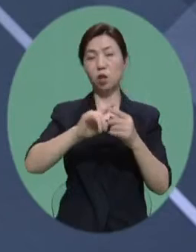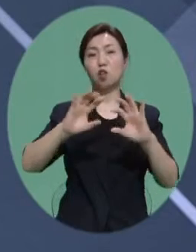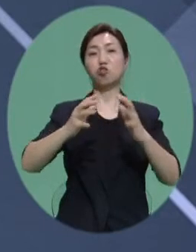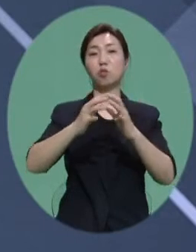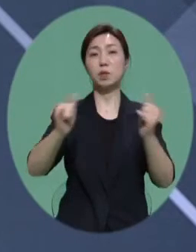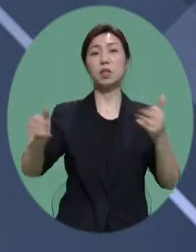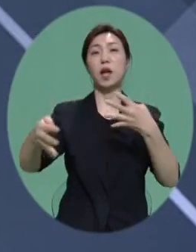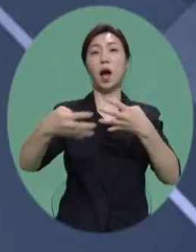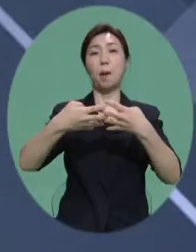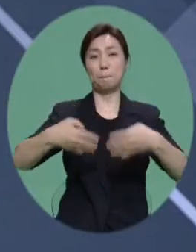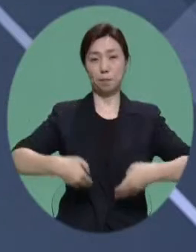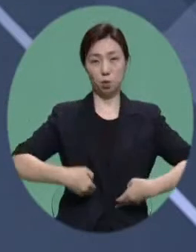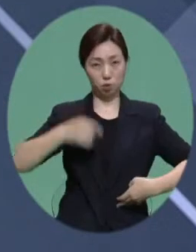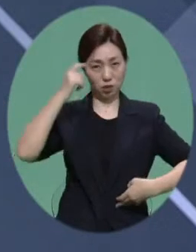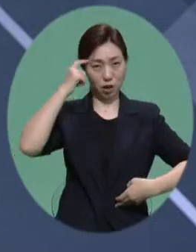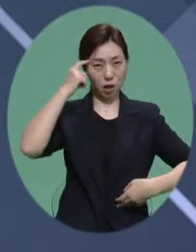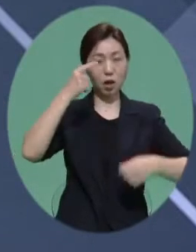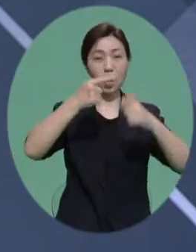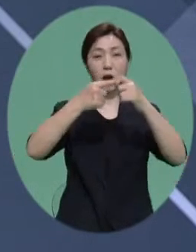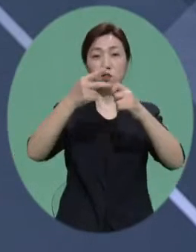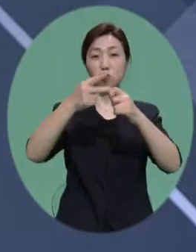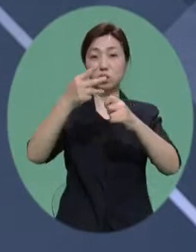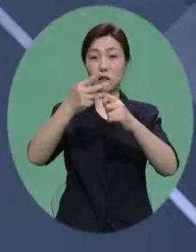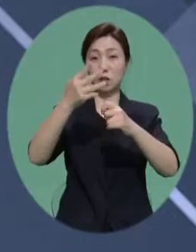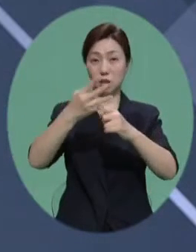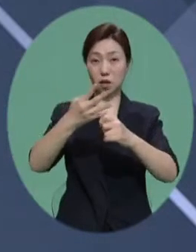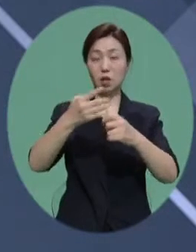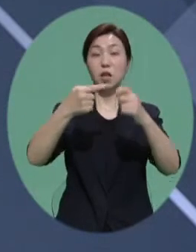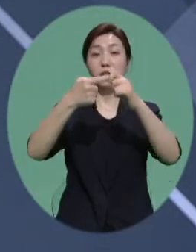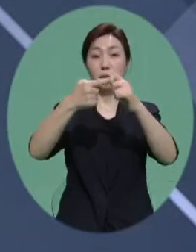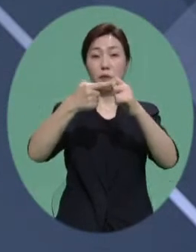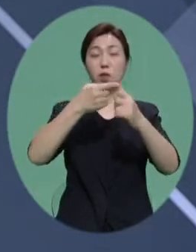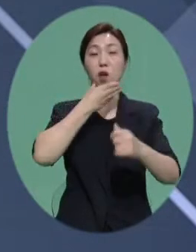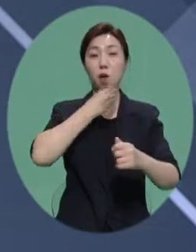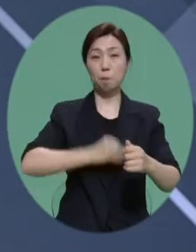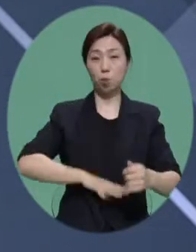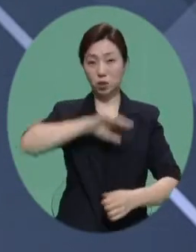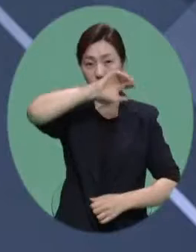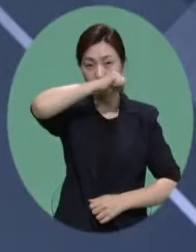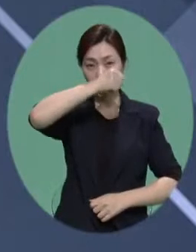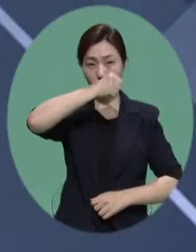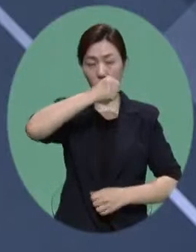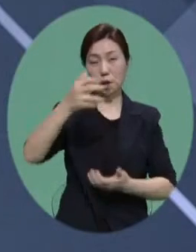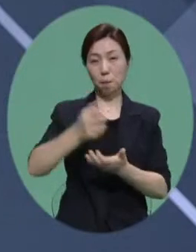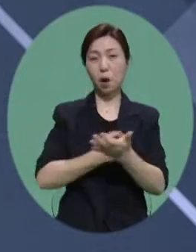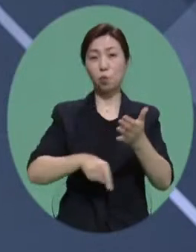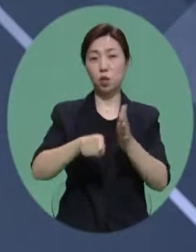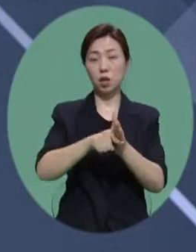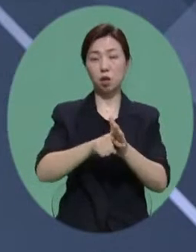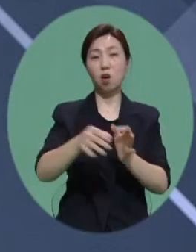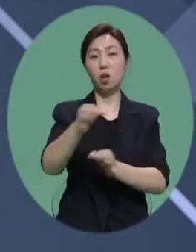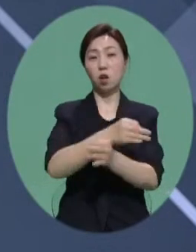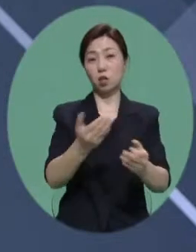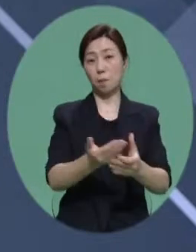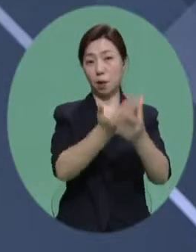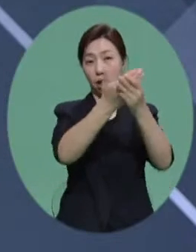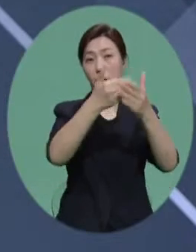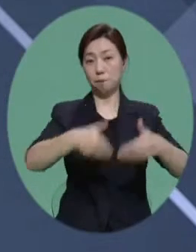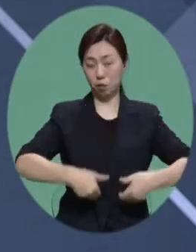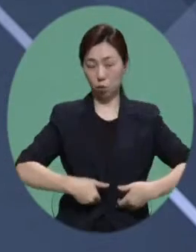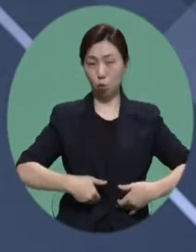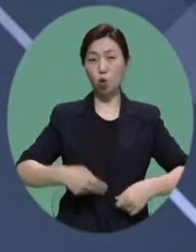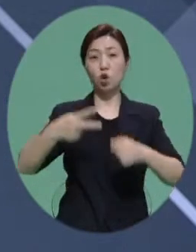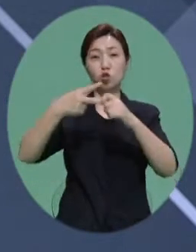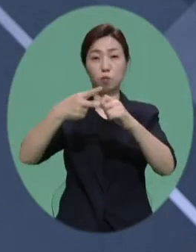4 가진 되어 우선은 적 복지 재정 확보를 위해서 성장이 필요하고 두번째는 복지 전달체계 가